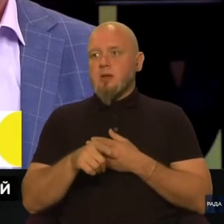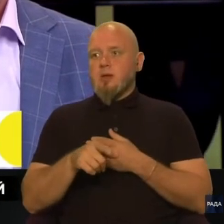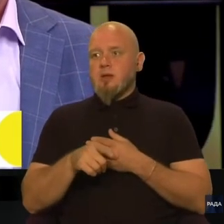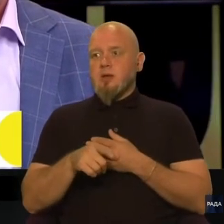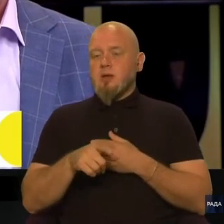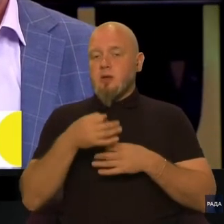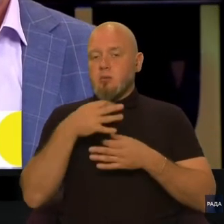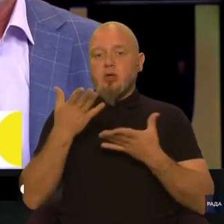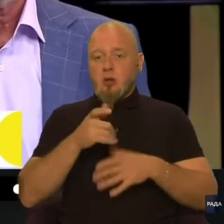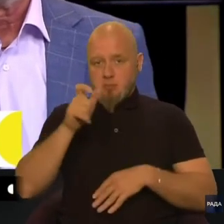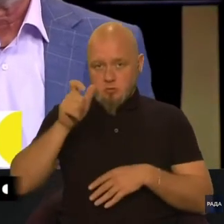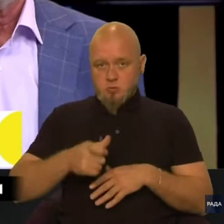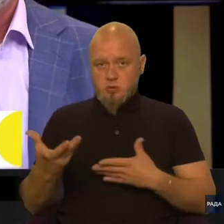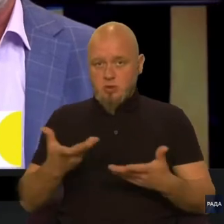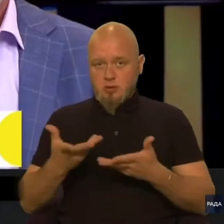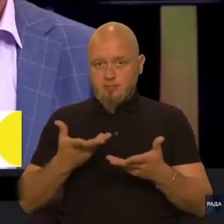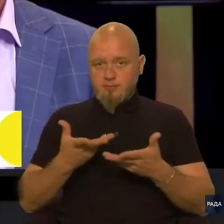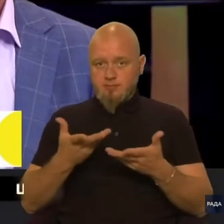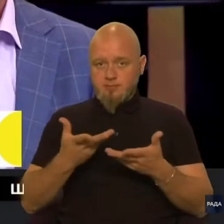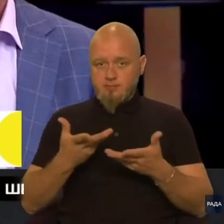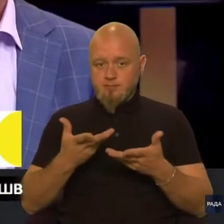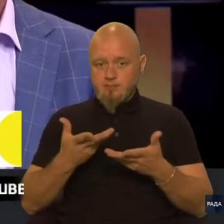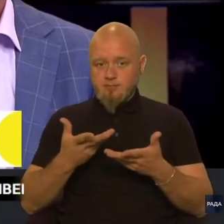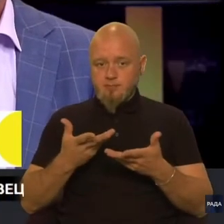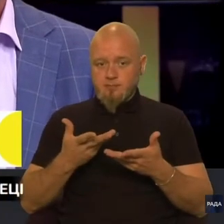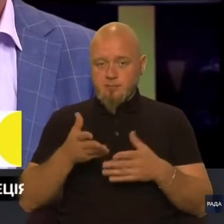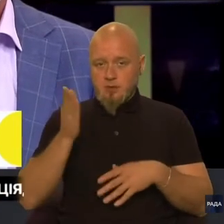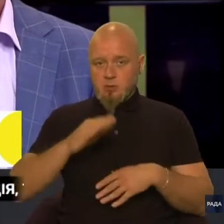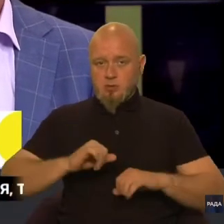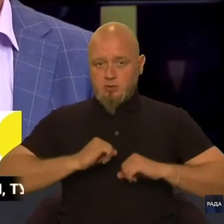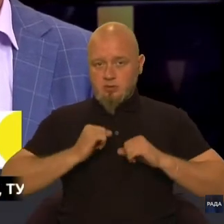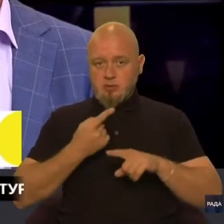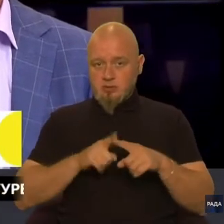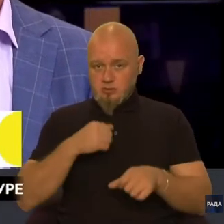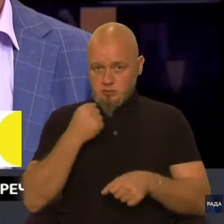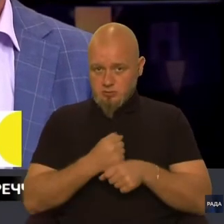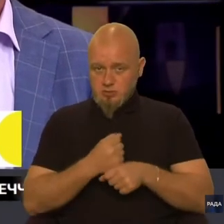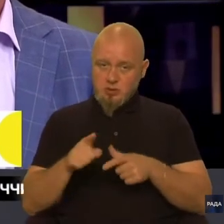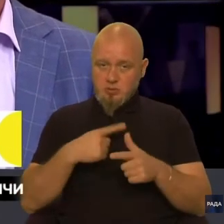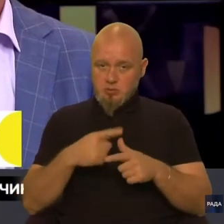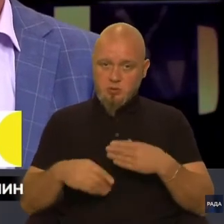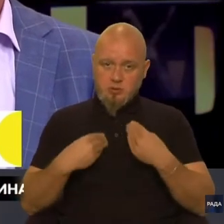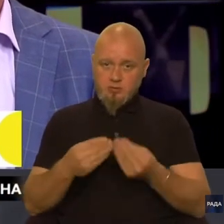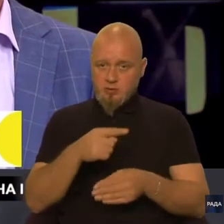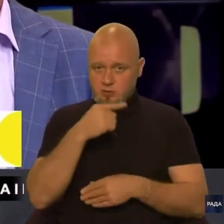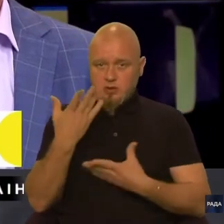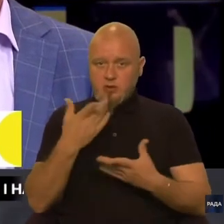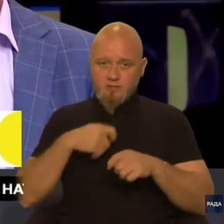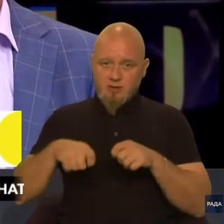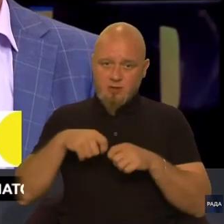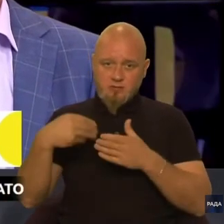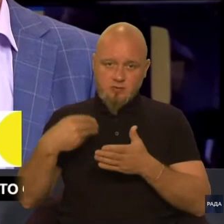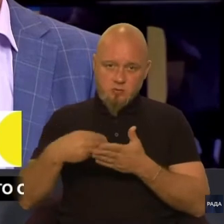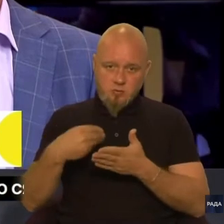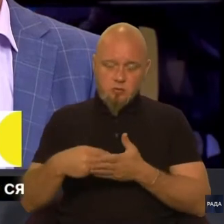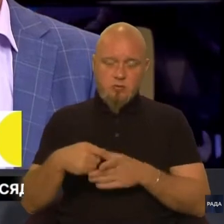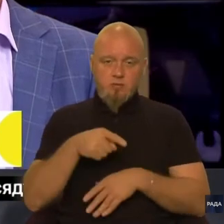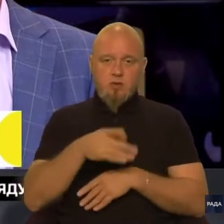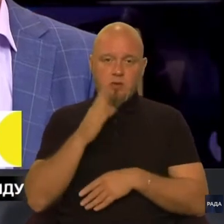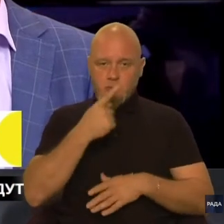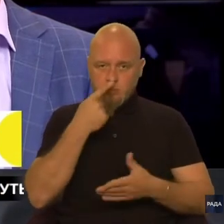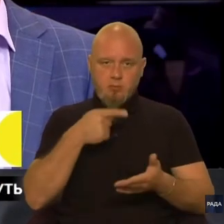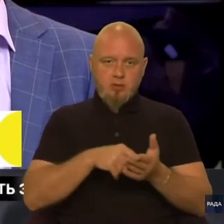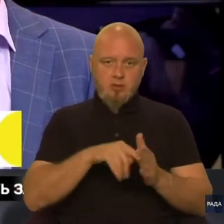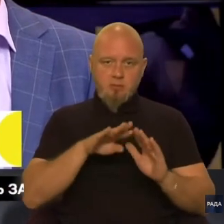будь-яке персона яка буде намагатися це зробити або надавати Росії якісь фінансові ресурси вона буде